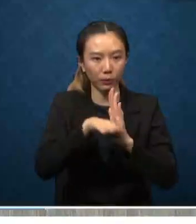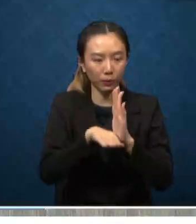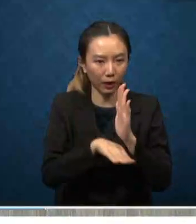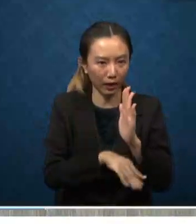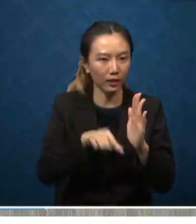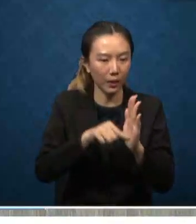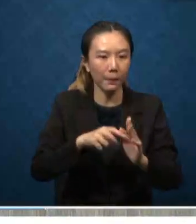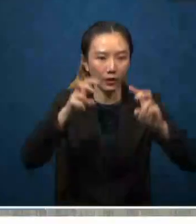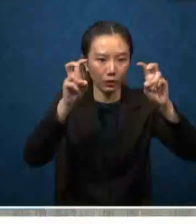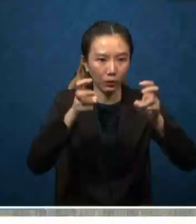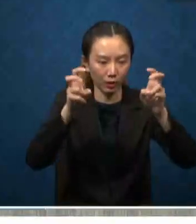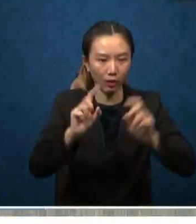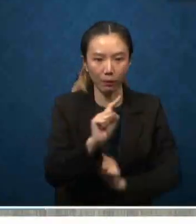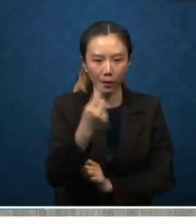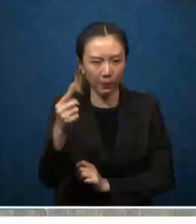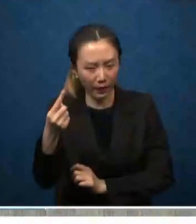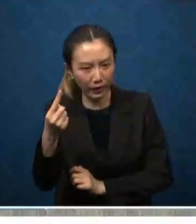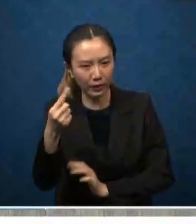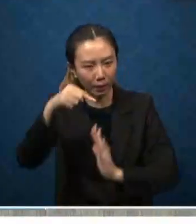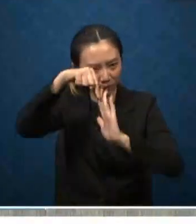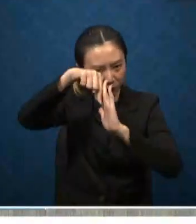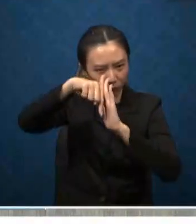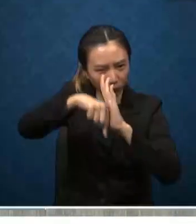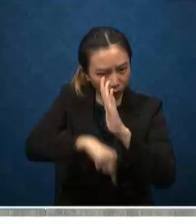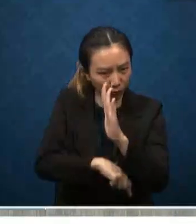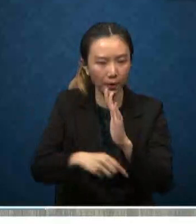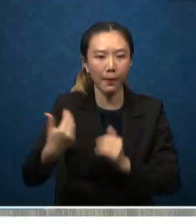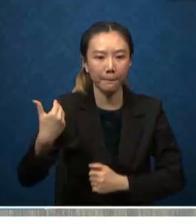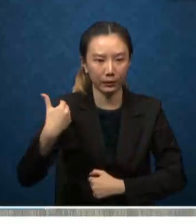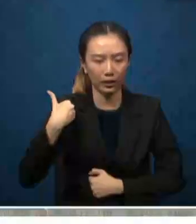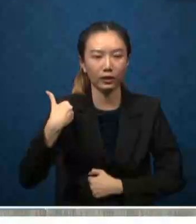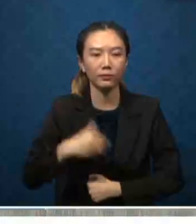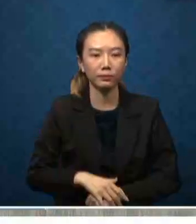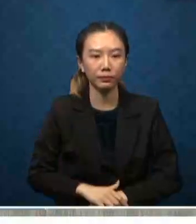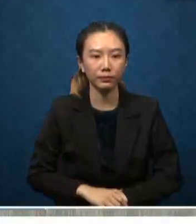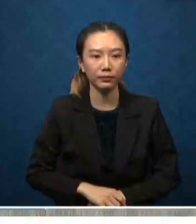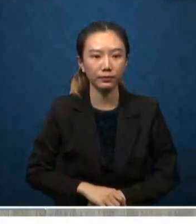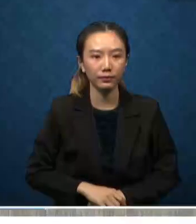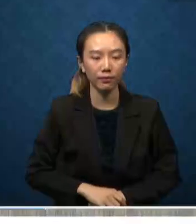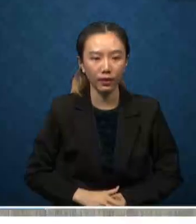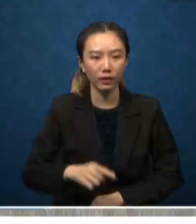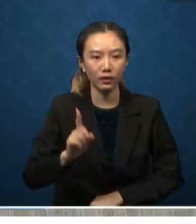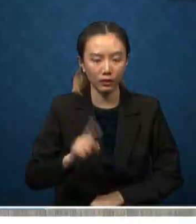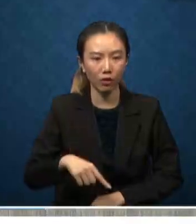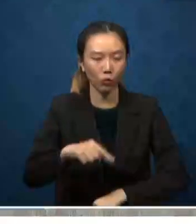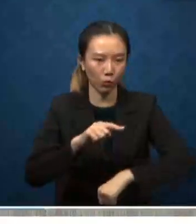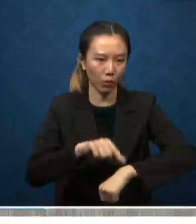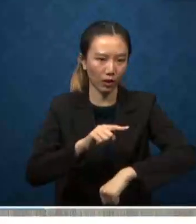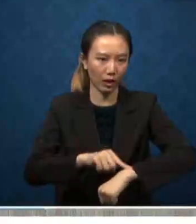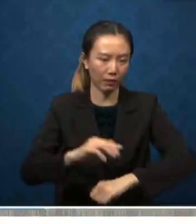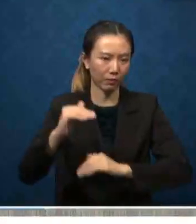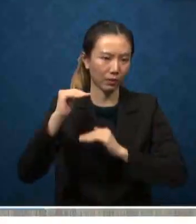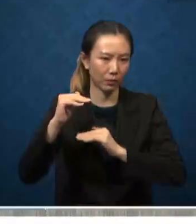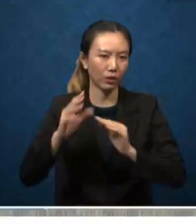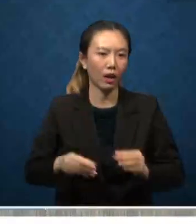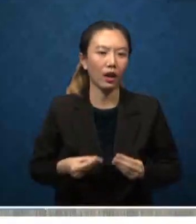ใหม่และมีความสลับซับซ้อนในการในทางปฏิบัติจึงต้องให้เวลาแก่สถาบัน